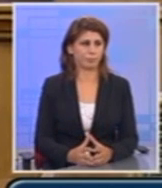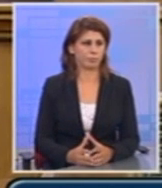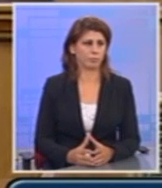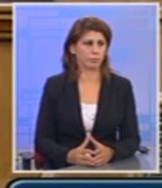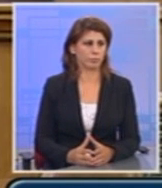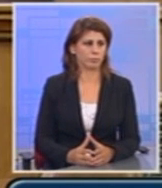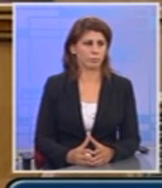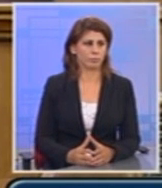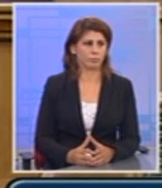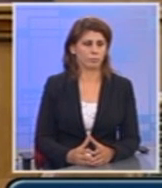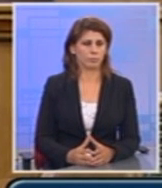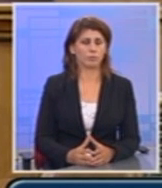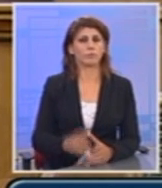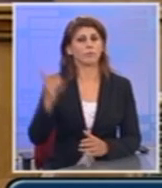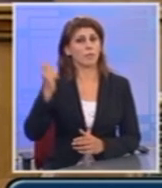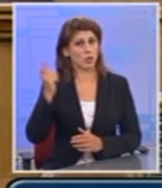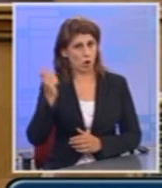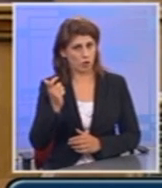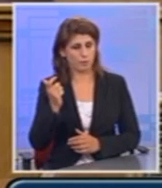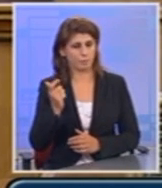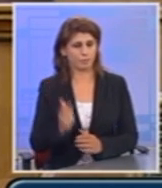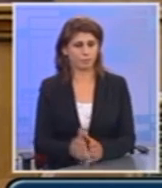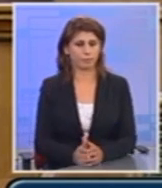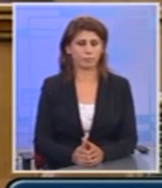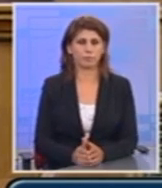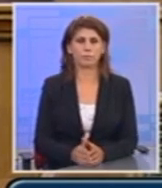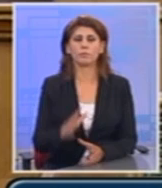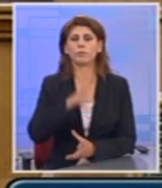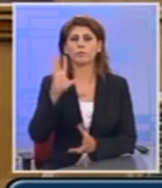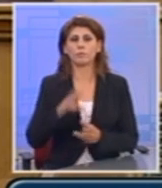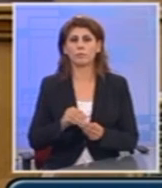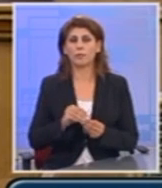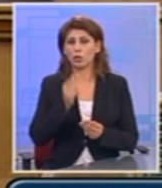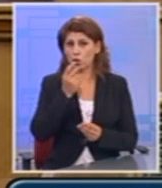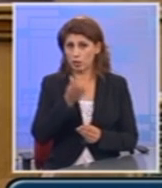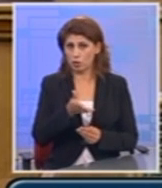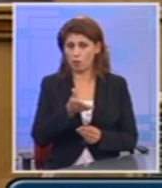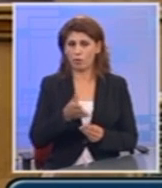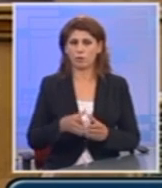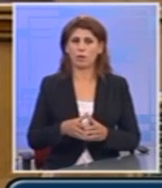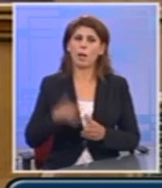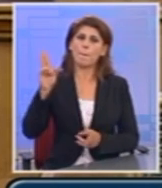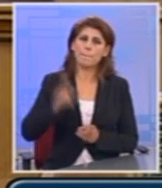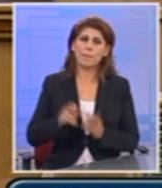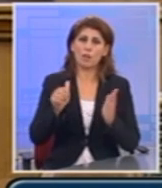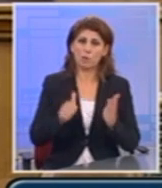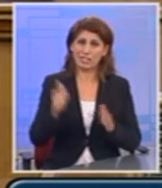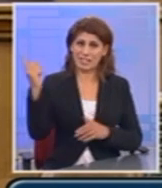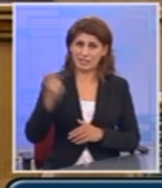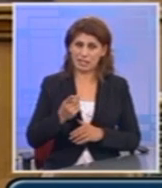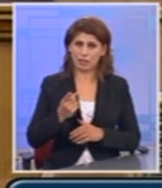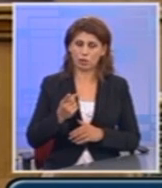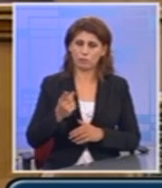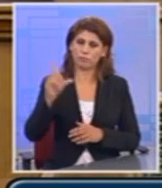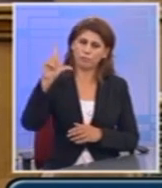το των μισθών ε στο σύνολο του των δαπανών μειώθηκε από 60%